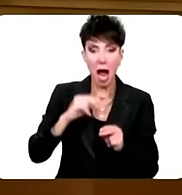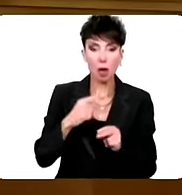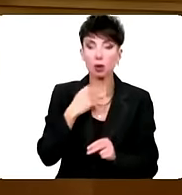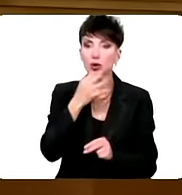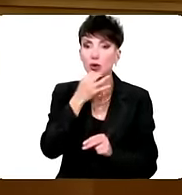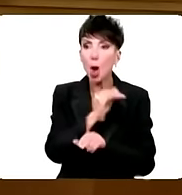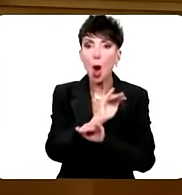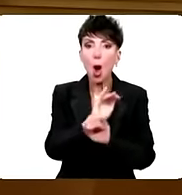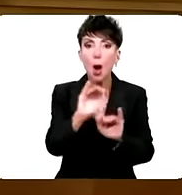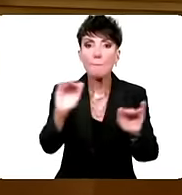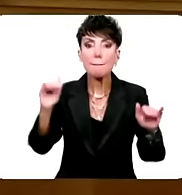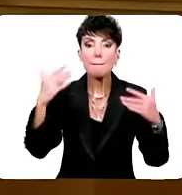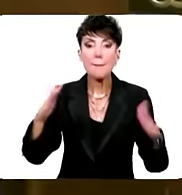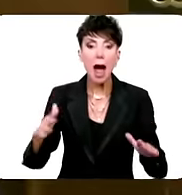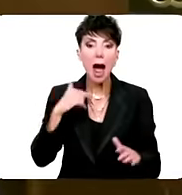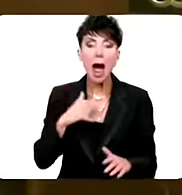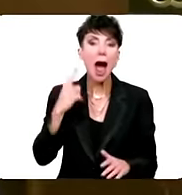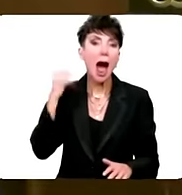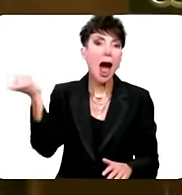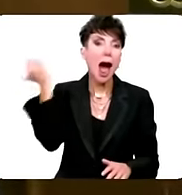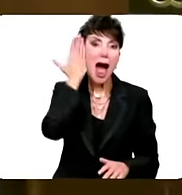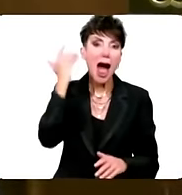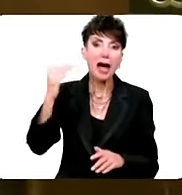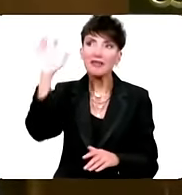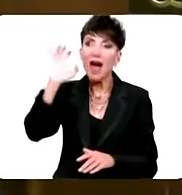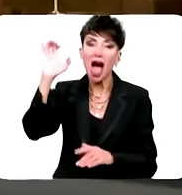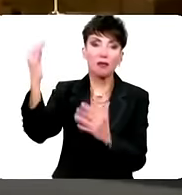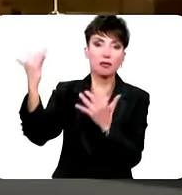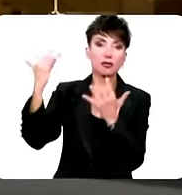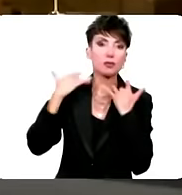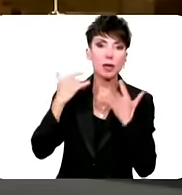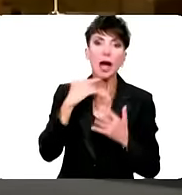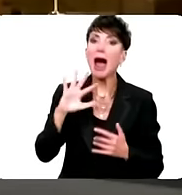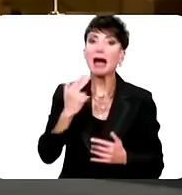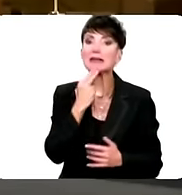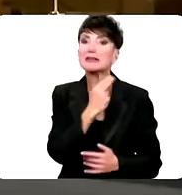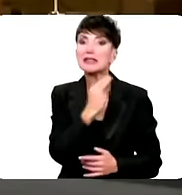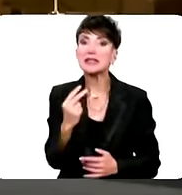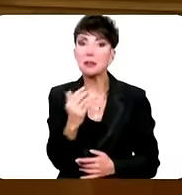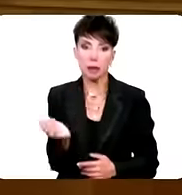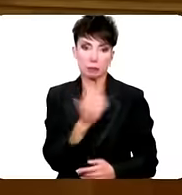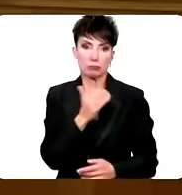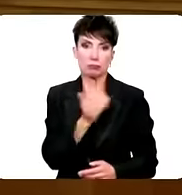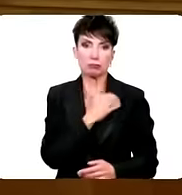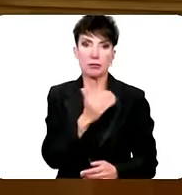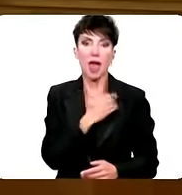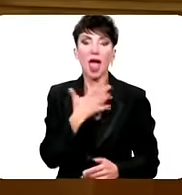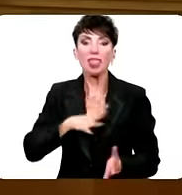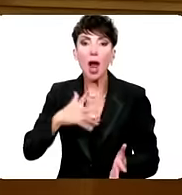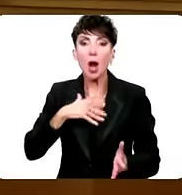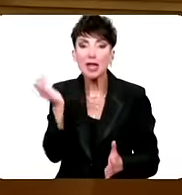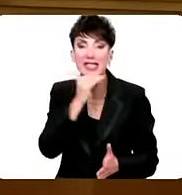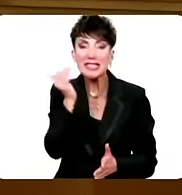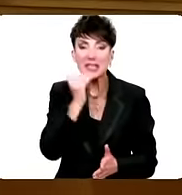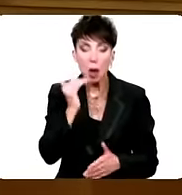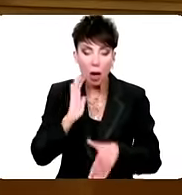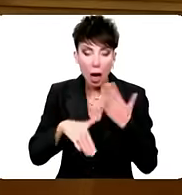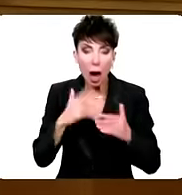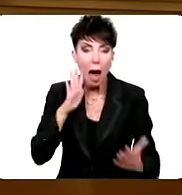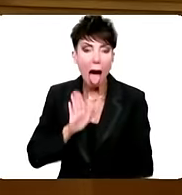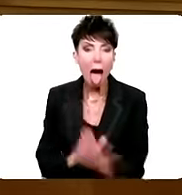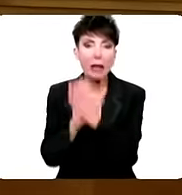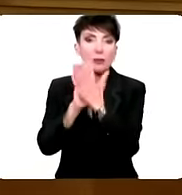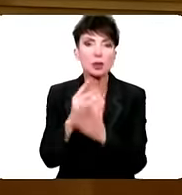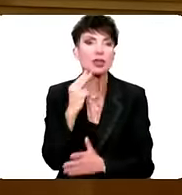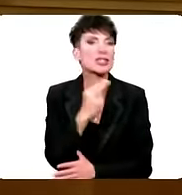τους, άρα ζητούν περισσότερα και γρηγορότερα. Και αυτό σημαίνει και περισσότερες παρεμβάσεις